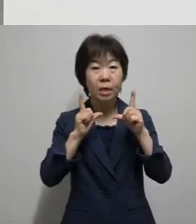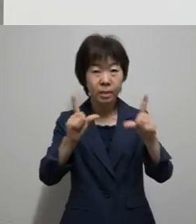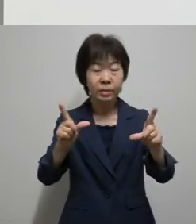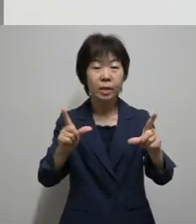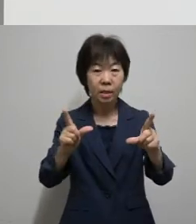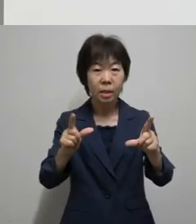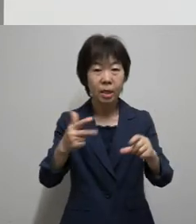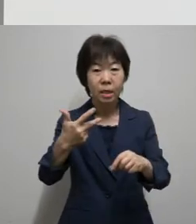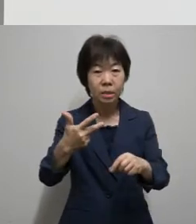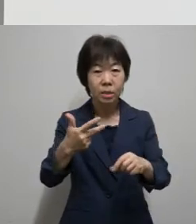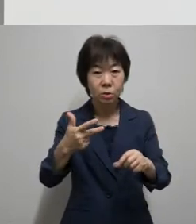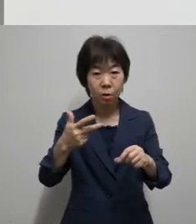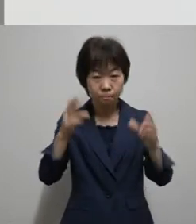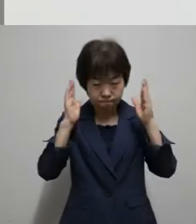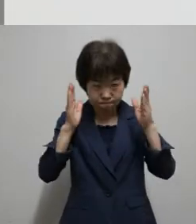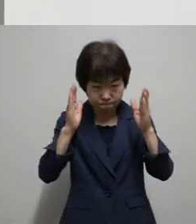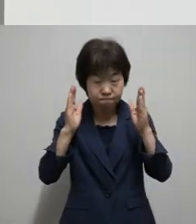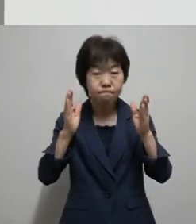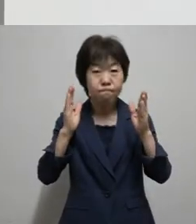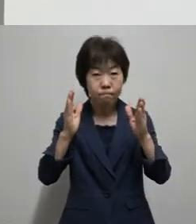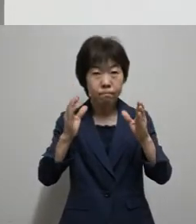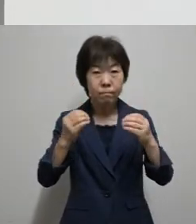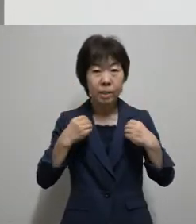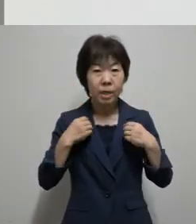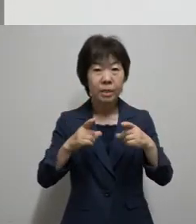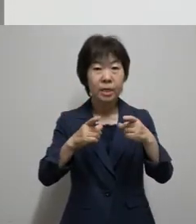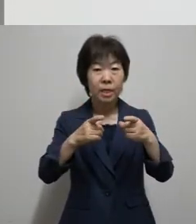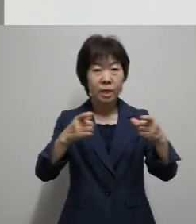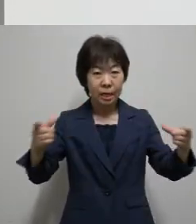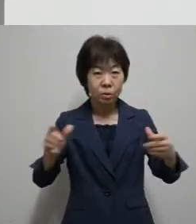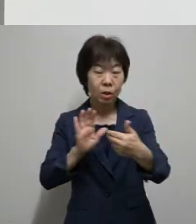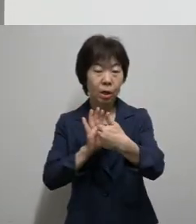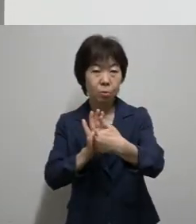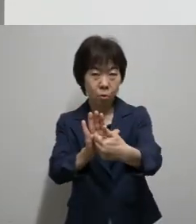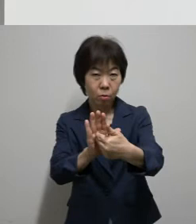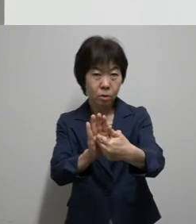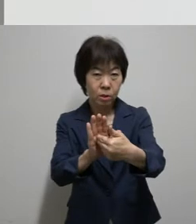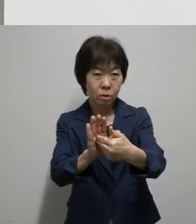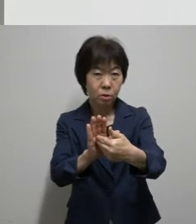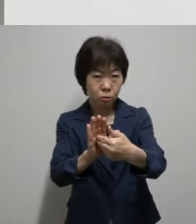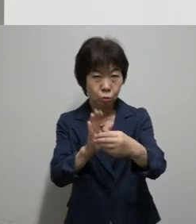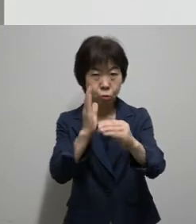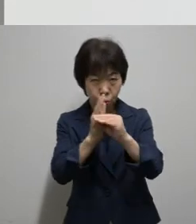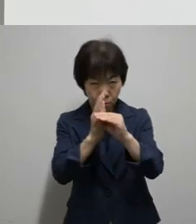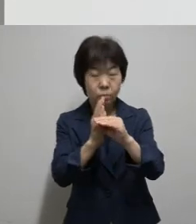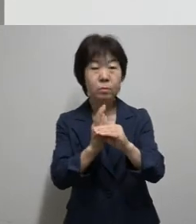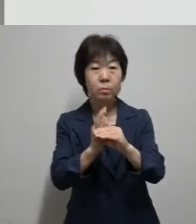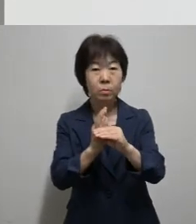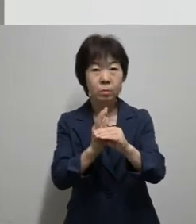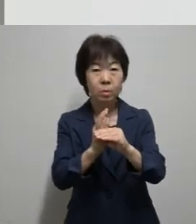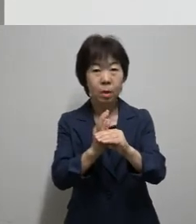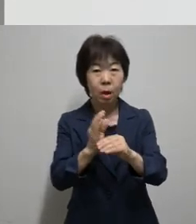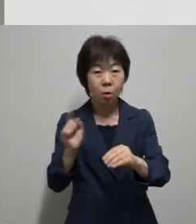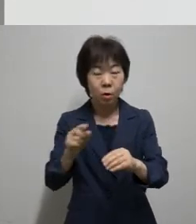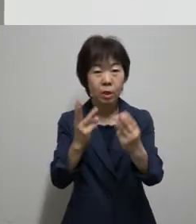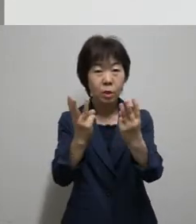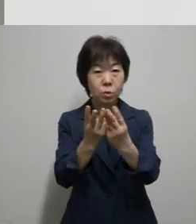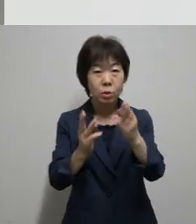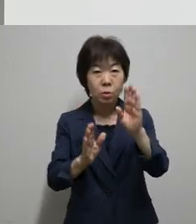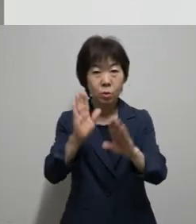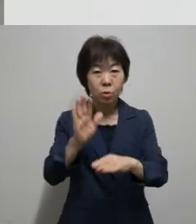総力を挙げて感染拡大防止に努めているところであるとまたこういった指標の状況もあるので